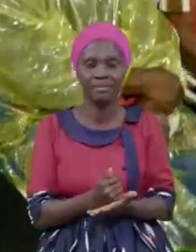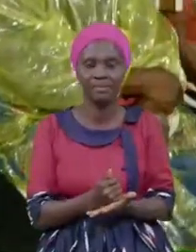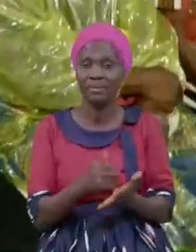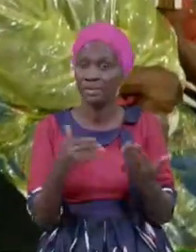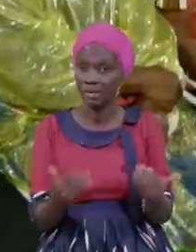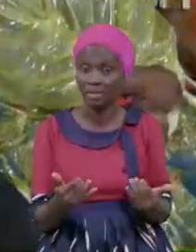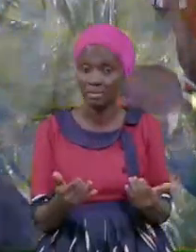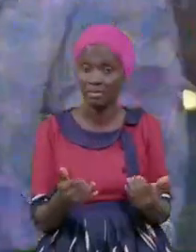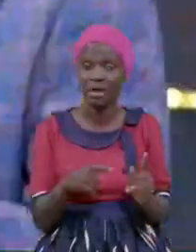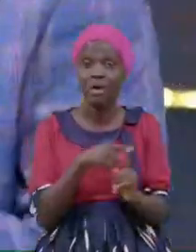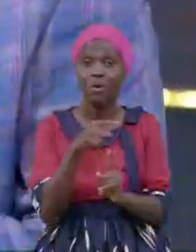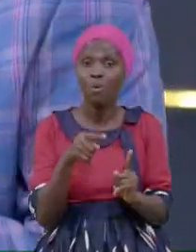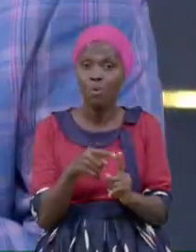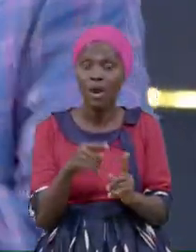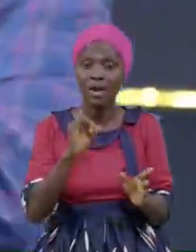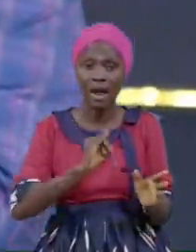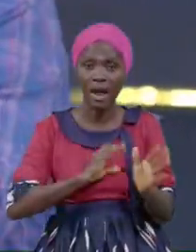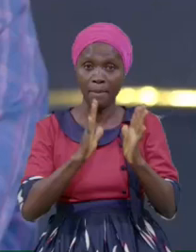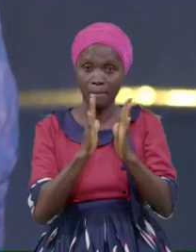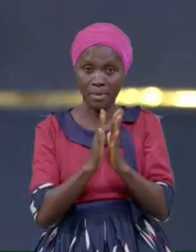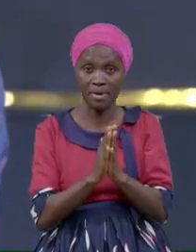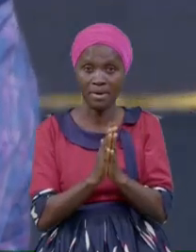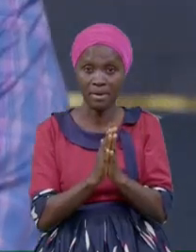Maintenant, quand je prie,